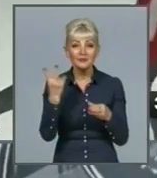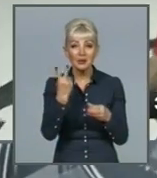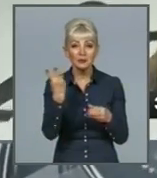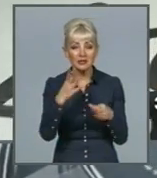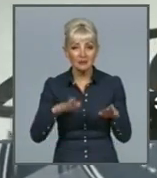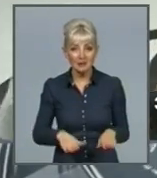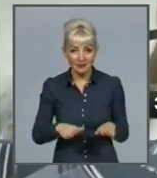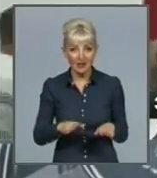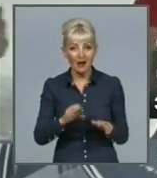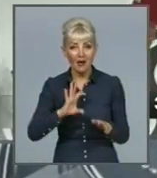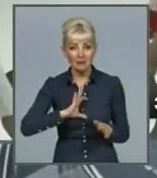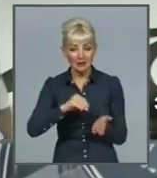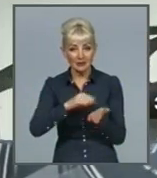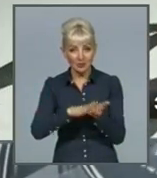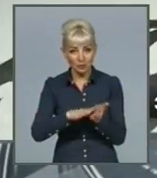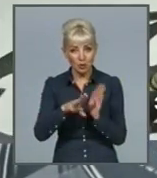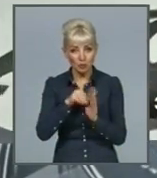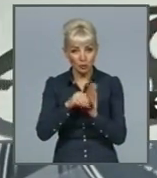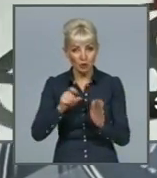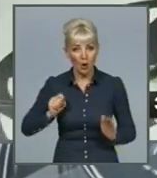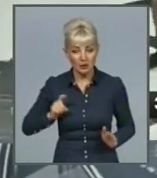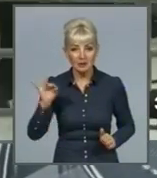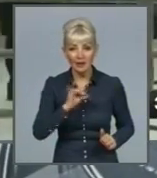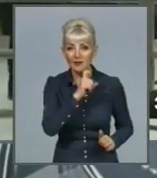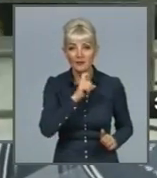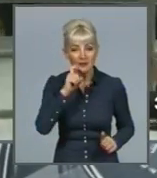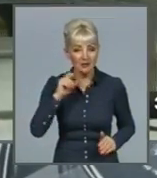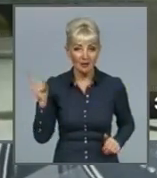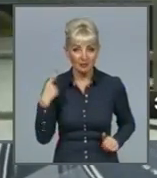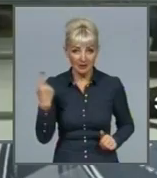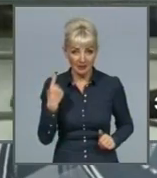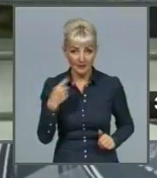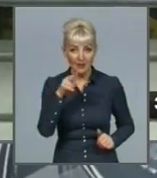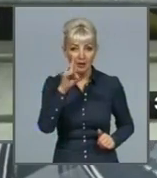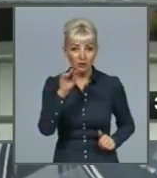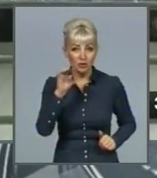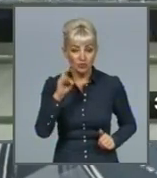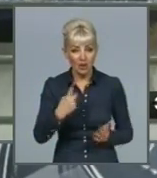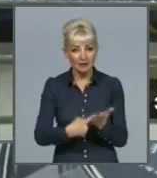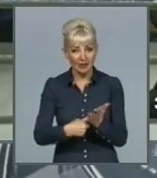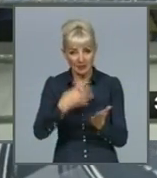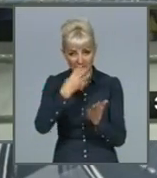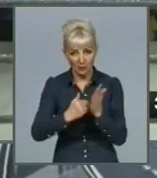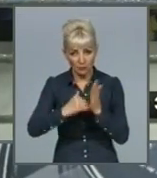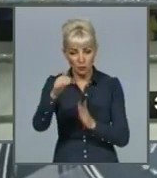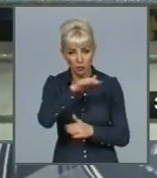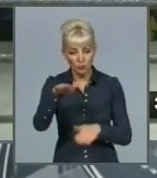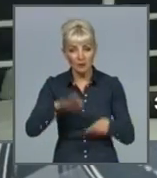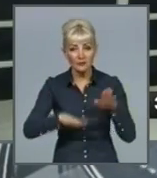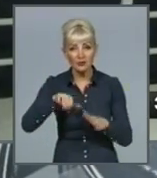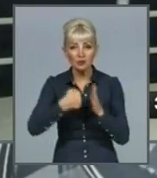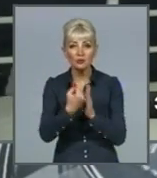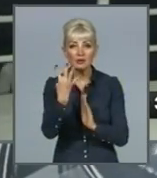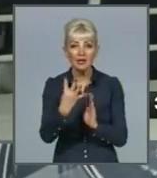зачете заняли сборная Одесской и Винницкой областей. Даниил Дрижак подтвердил свой высокий уровень весовой категории до 49